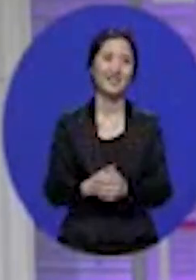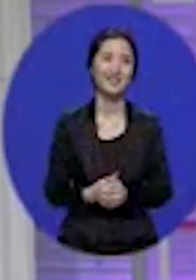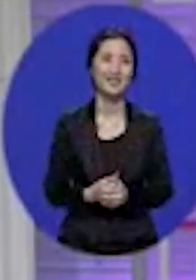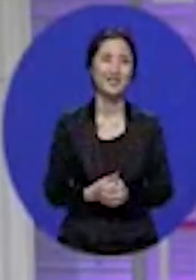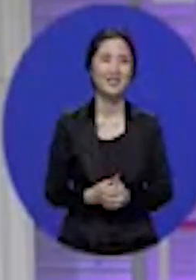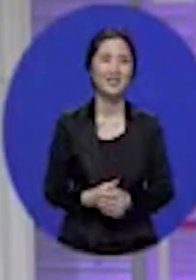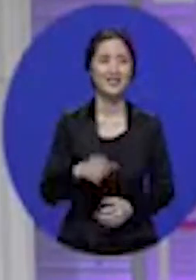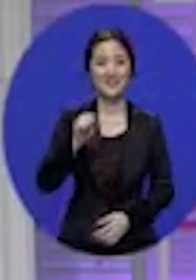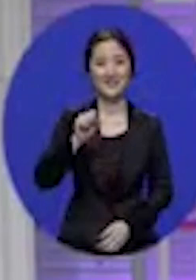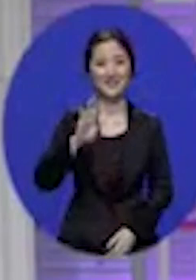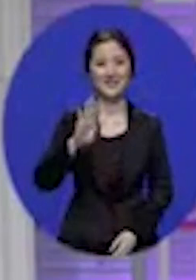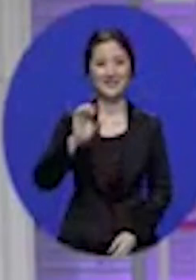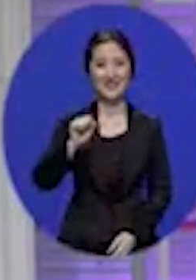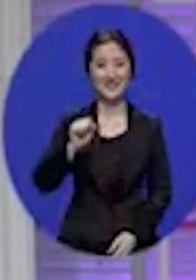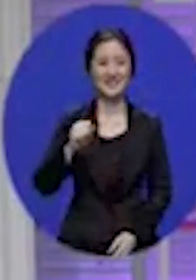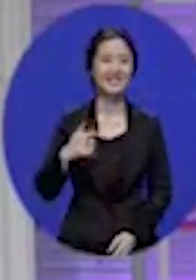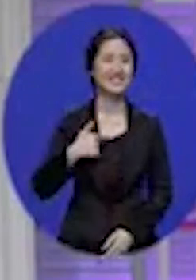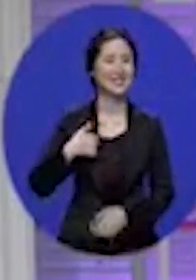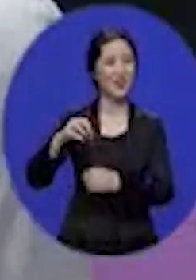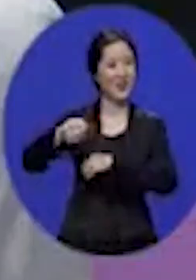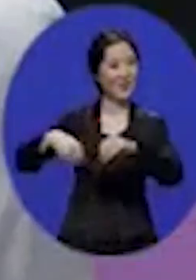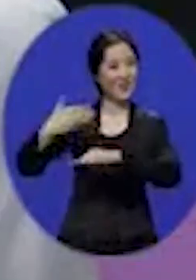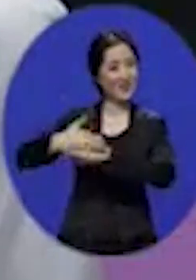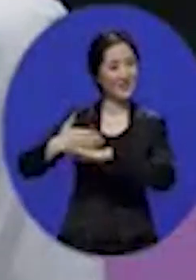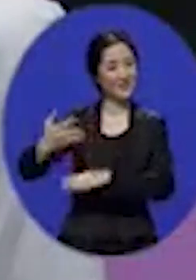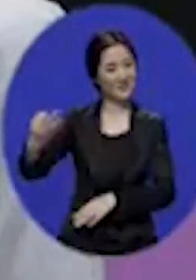SBS 회장님 저한테 감사해야 돼요.